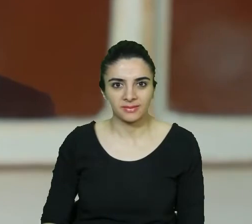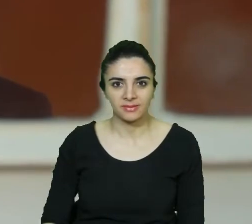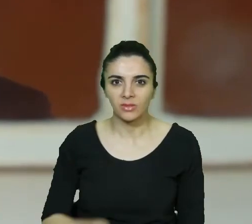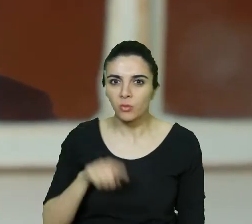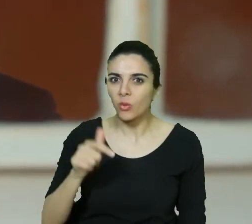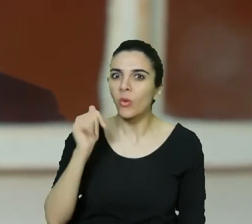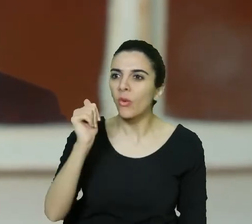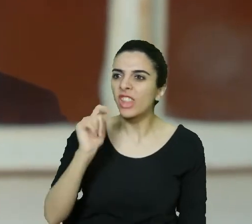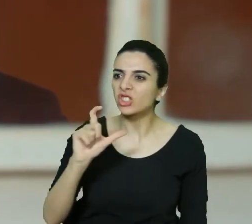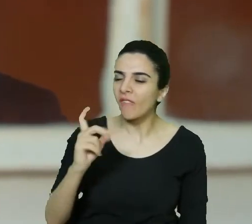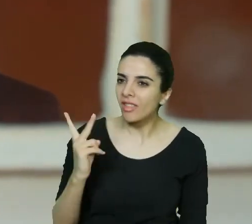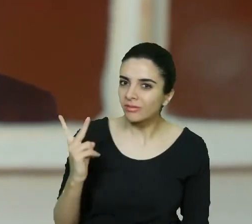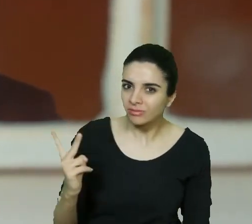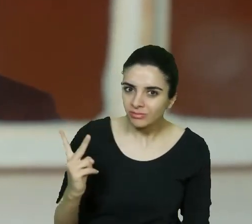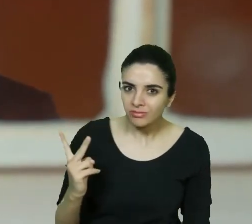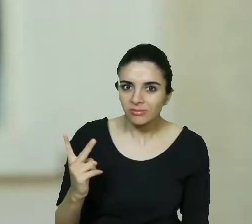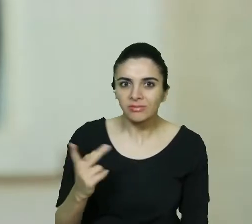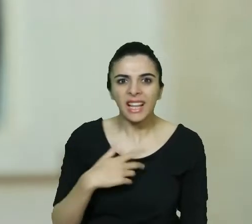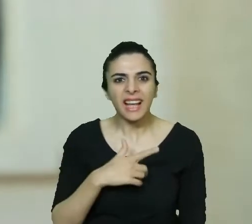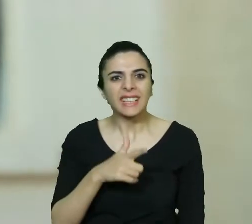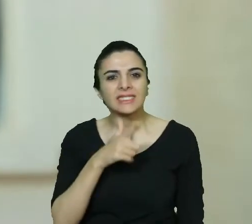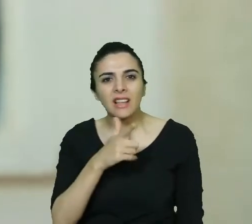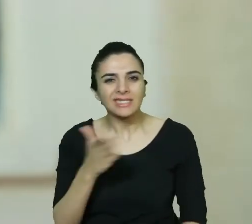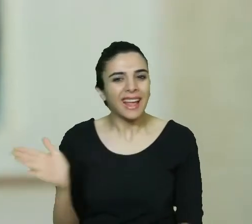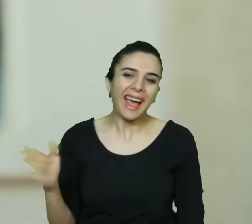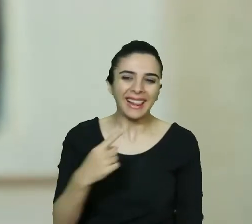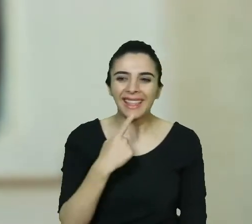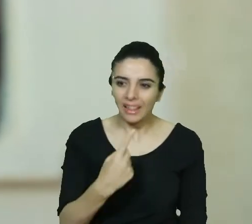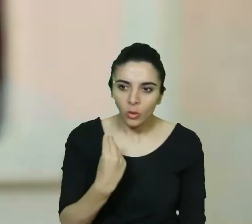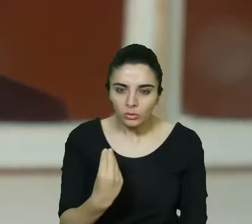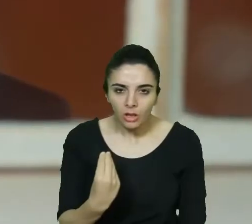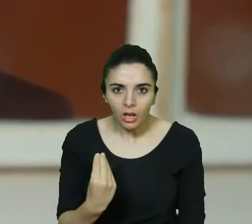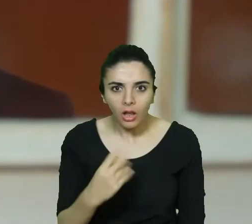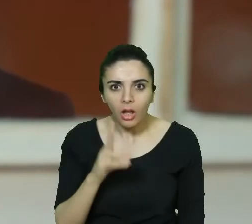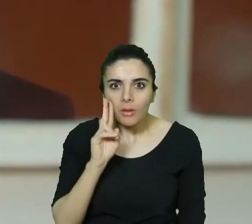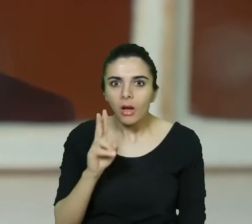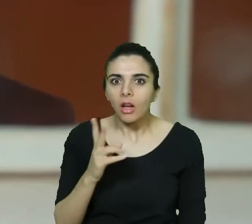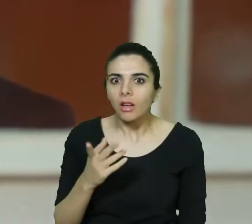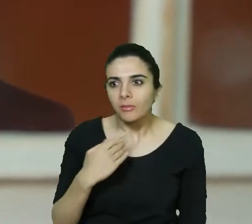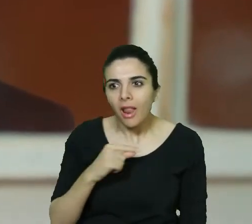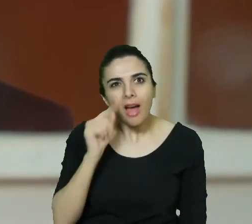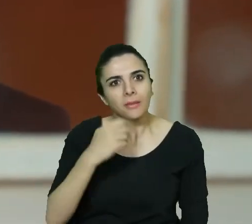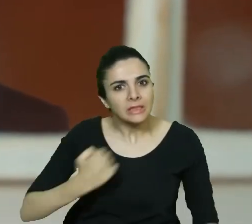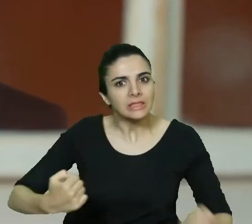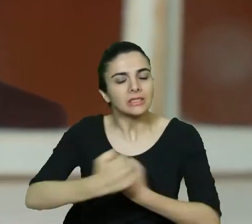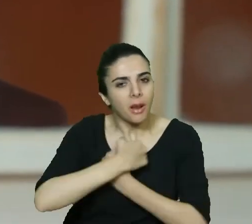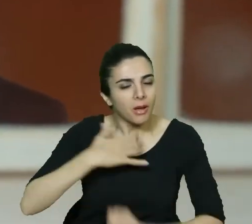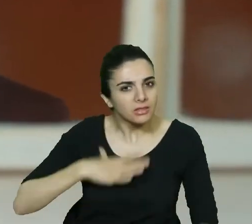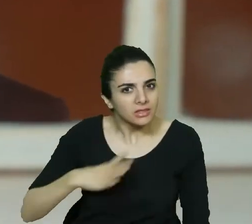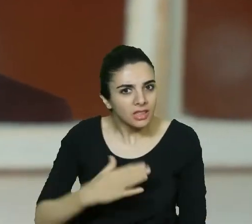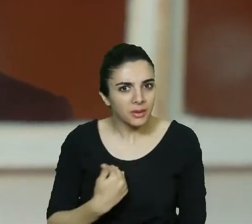Bugün Cevat'a müşfik ses tonuyla geç oğlum dedi ya. İşte o an ona sarılmak istedim.